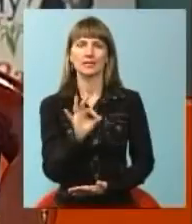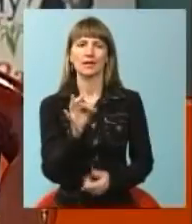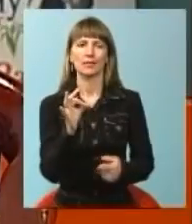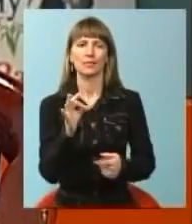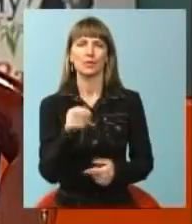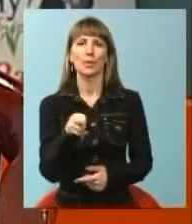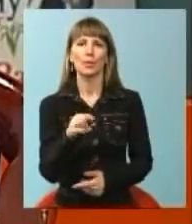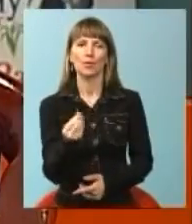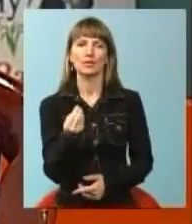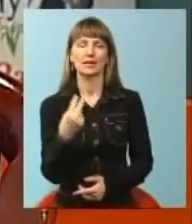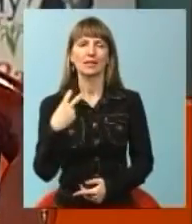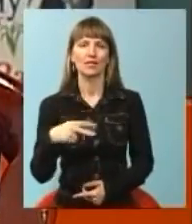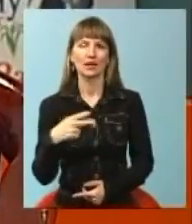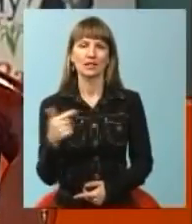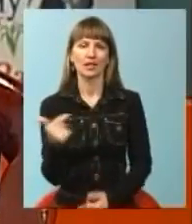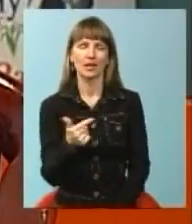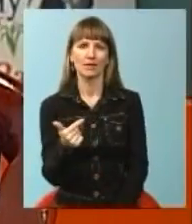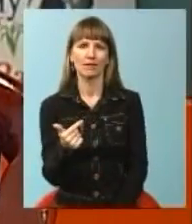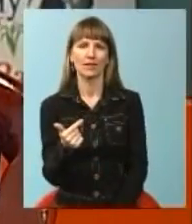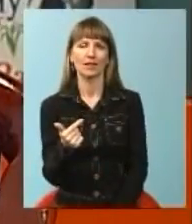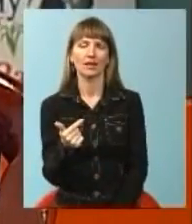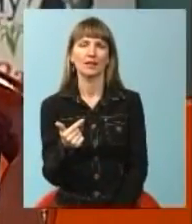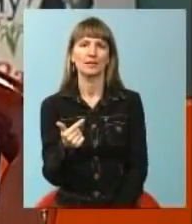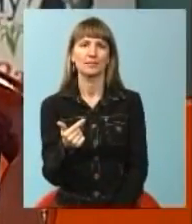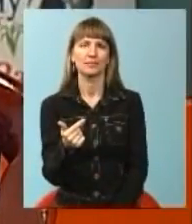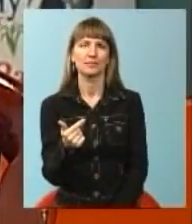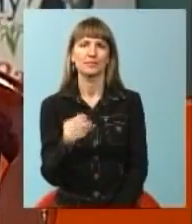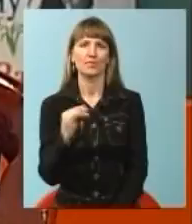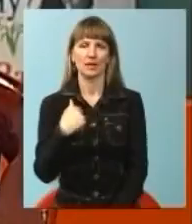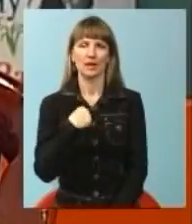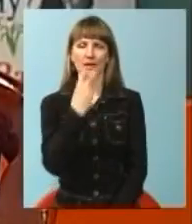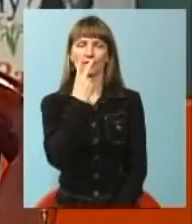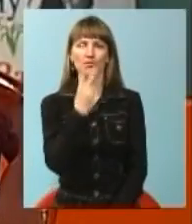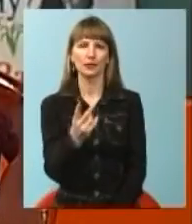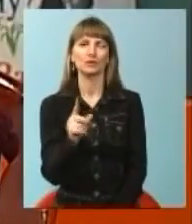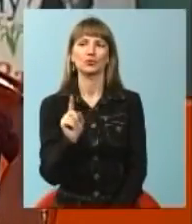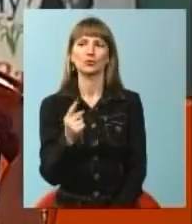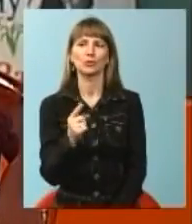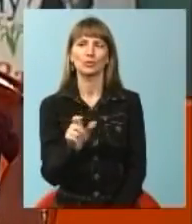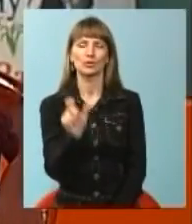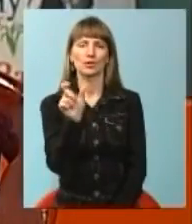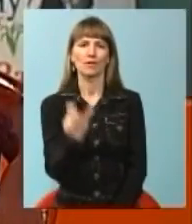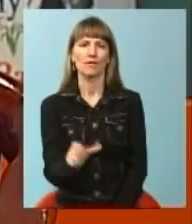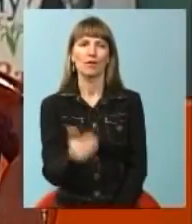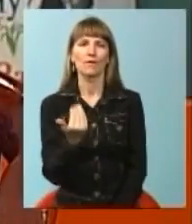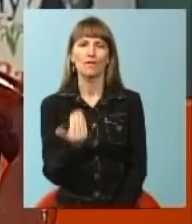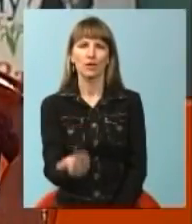ціні 20 гривень. Як? Я дивлюсь, а чому у чеку вони